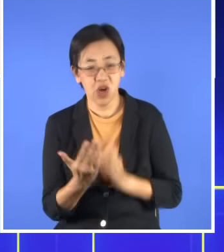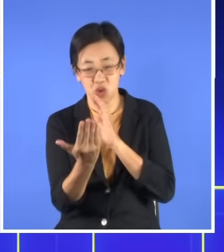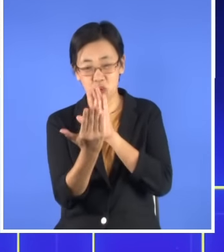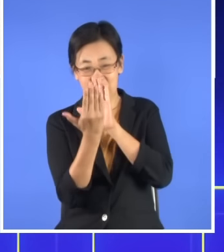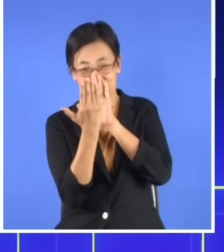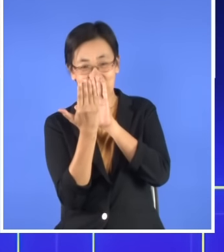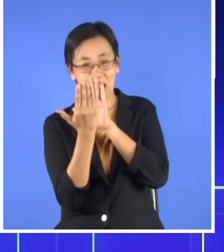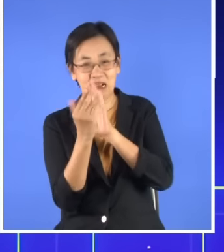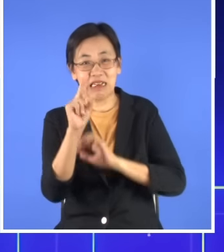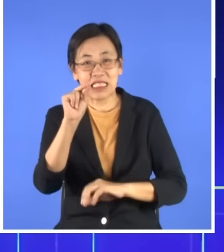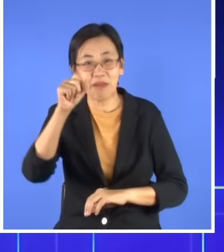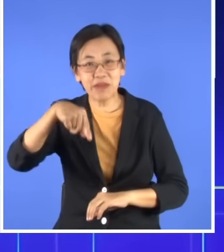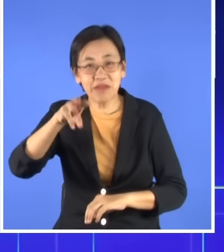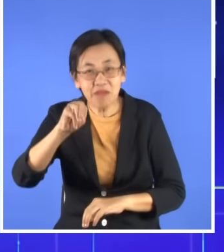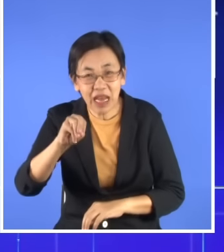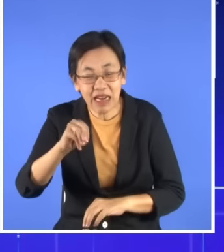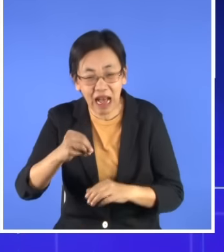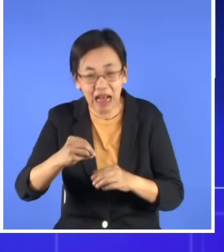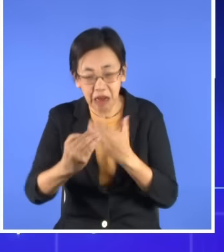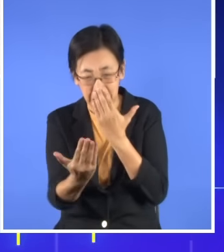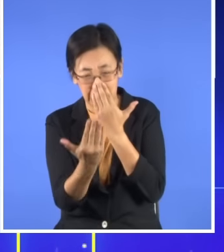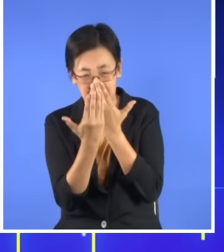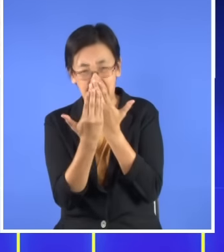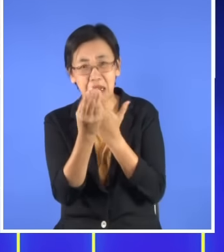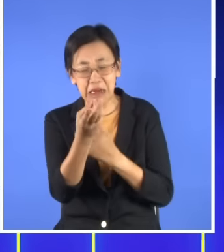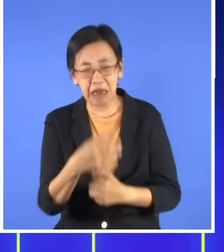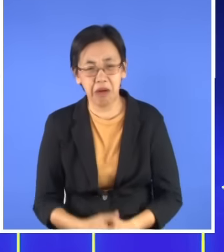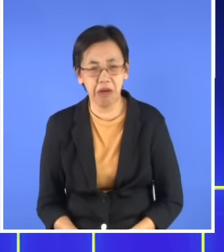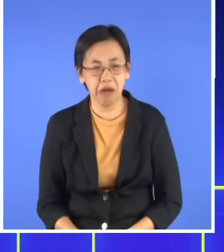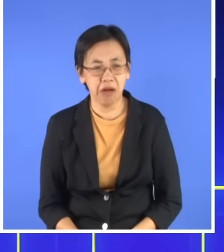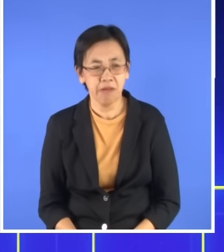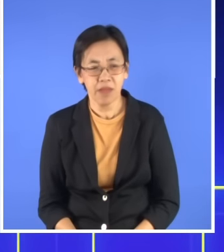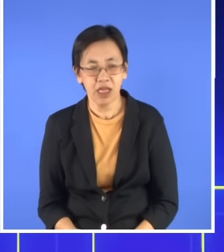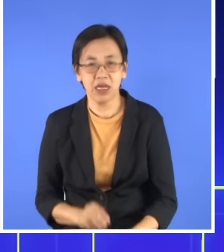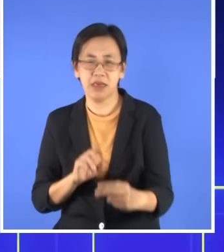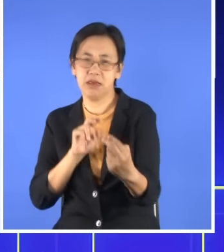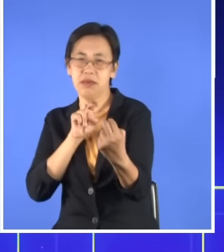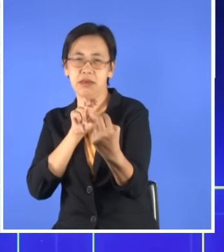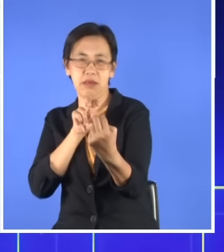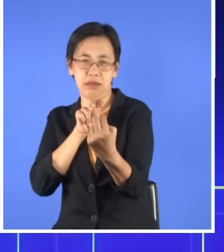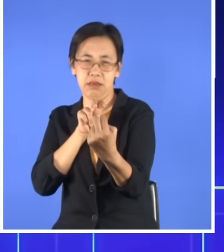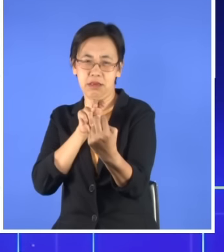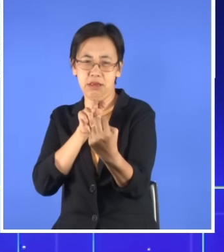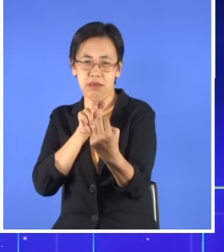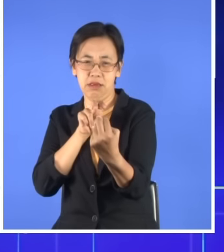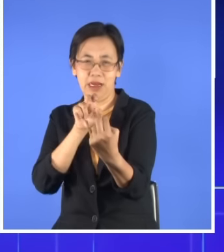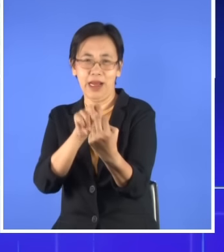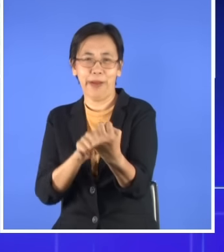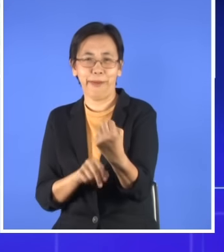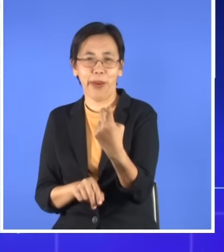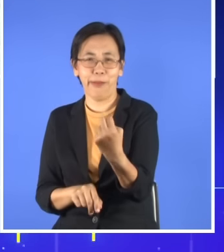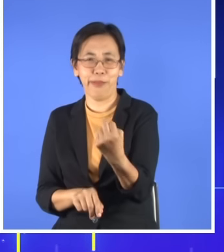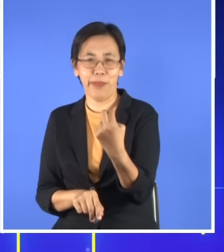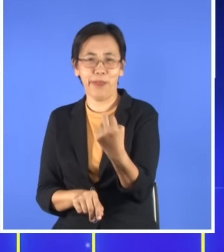หเนี่ยก็แค่ 30เซนก็ฟุตเดียว ฟุตหนึ่งเนี่ยใช่ไหม ฟุตเดียว มันก็เล็งอยู่มันก็โมหัวมันก็เนี่ยแลบลิ้นแผลบๆอยู่ใช่ไหม เนี่ย